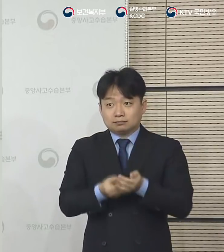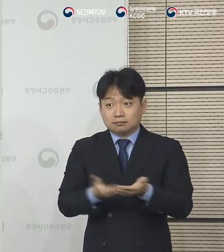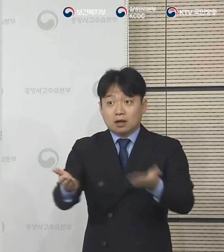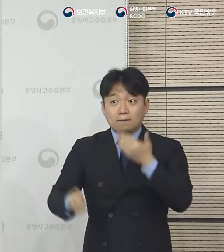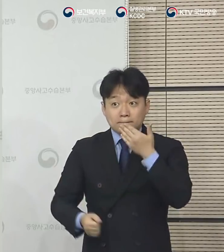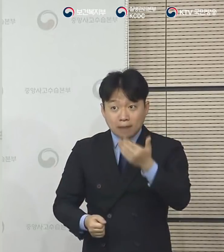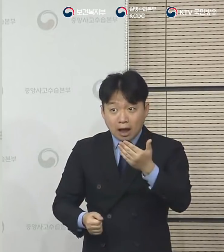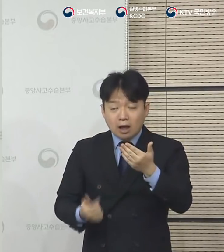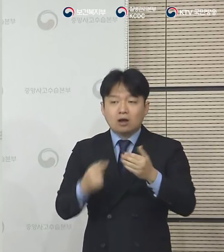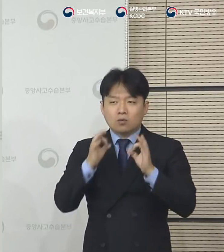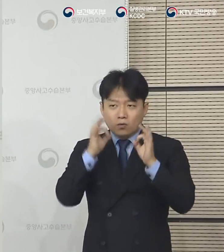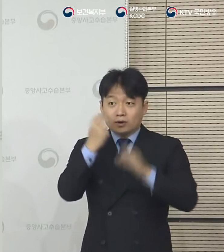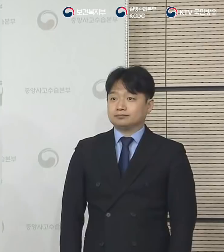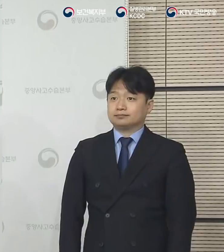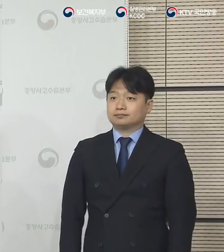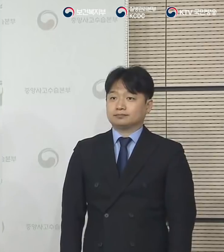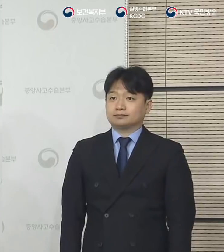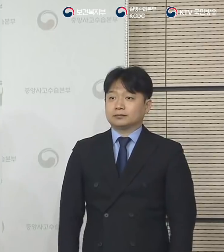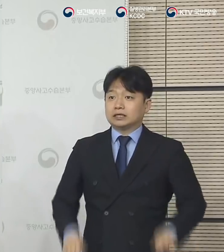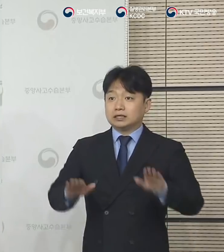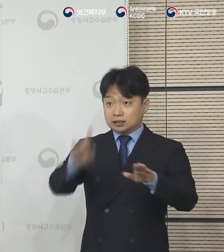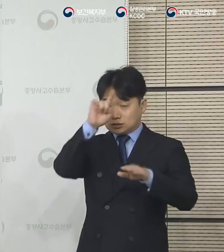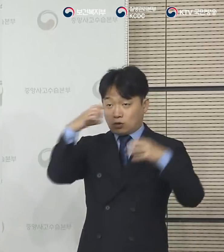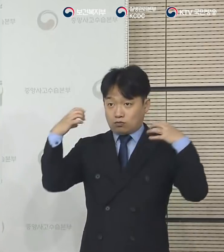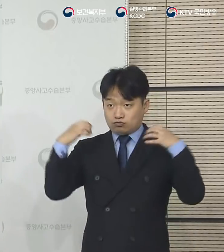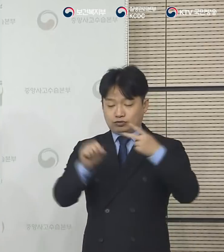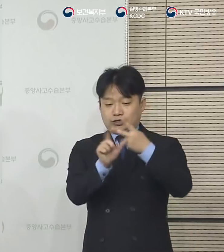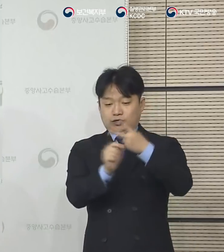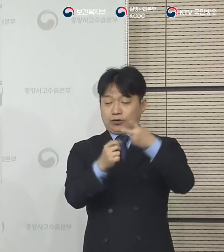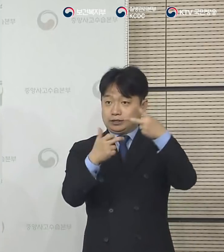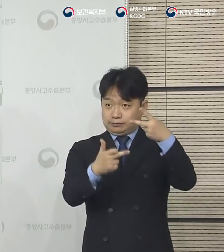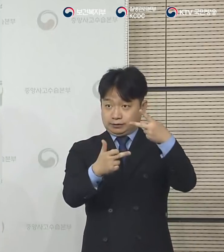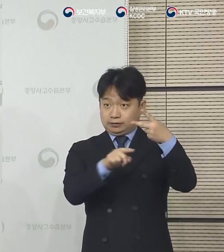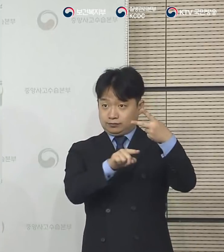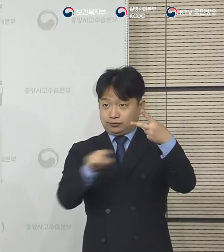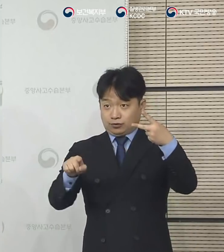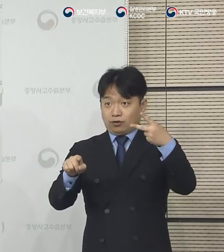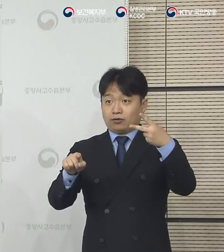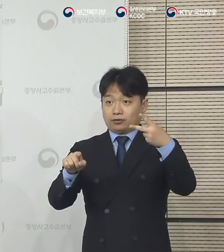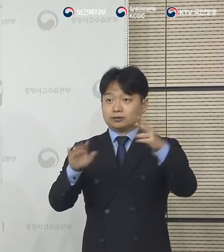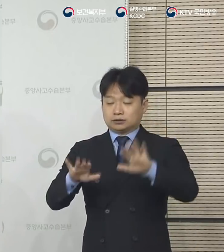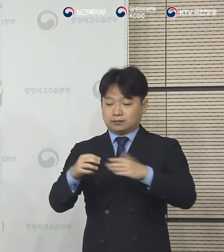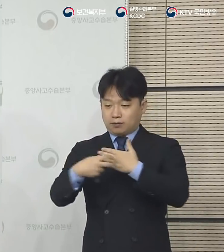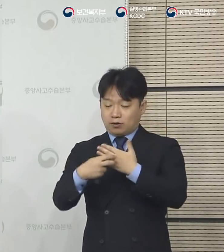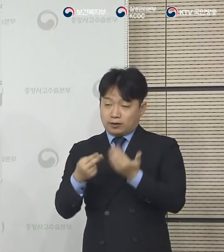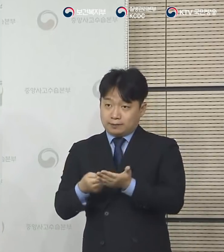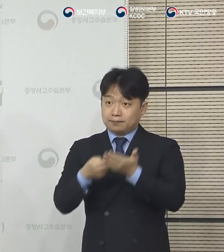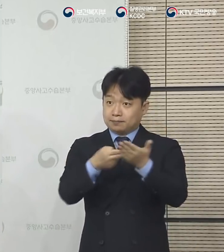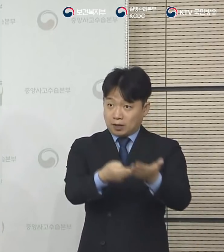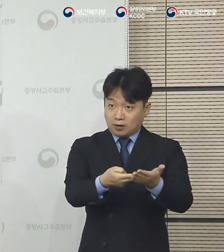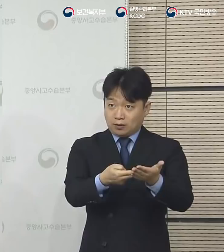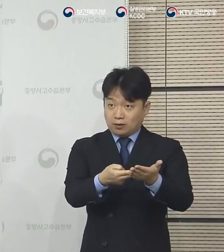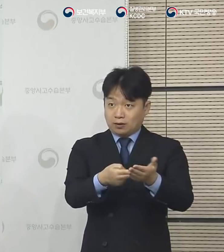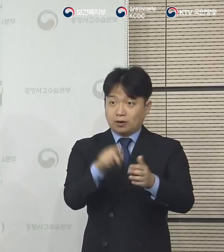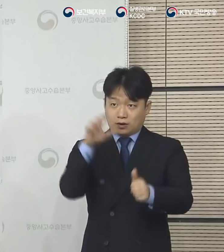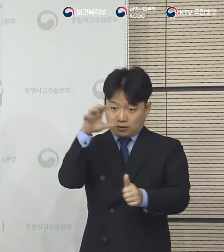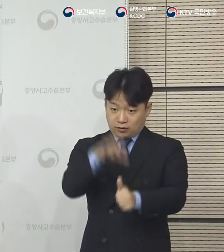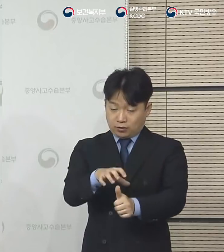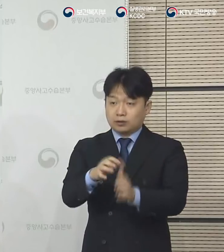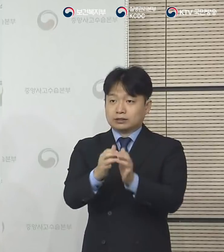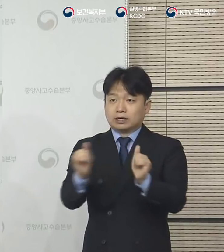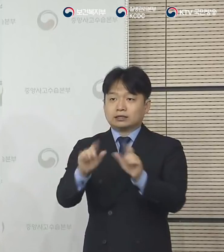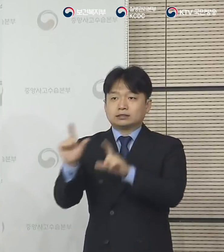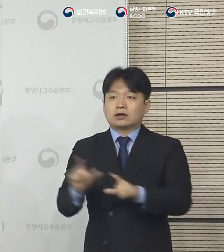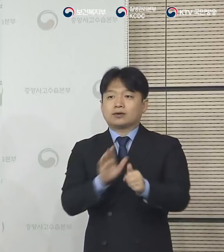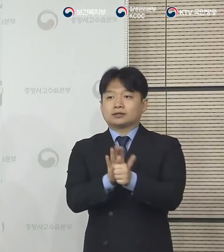있도록 최선을 다해 관리하겠습니다. 정부는 2월 17일부터 입원 또는 격리된 사람들에 대한